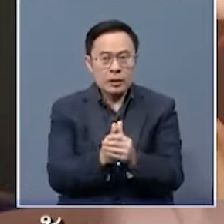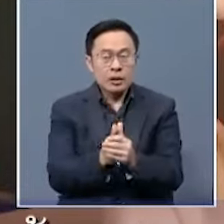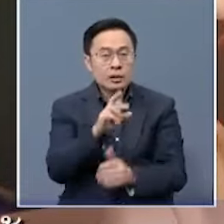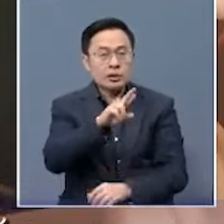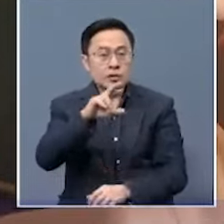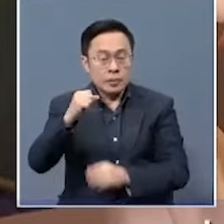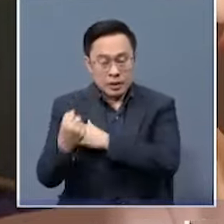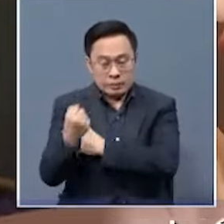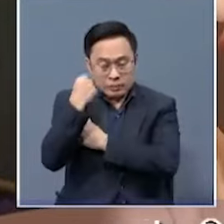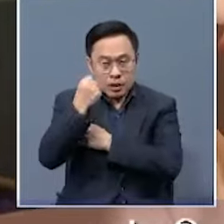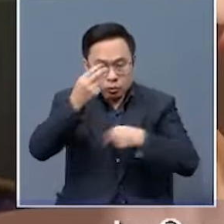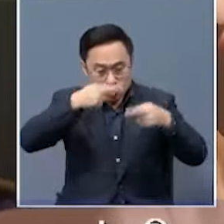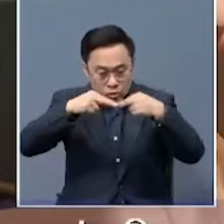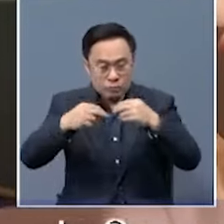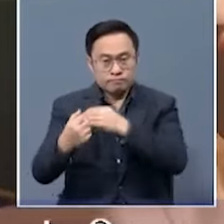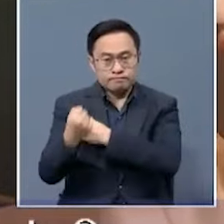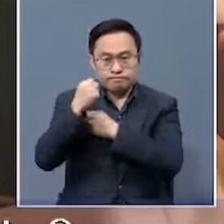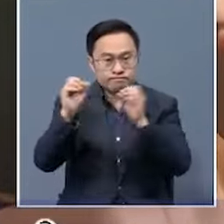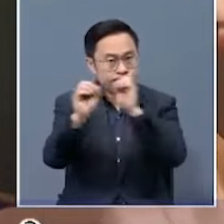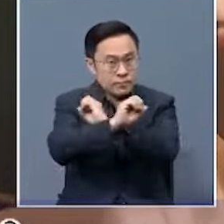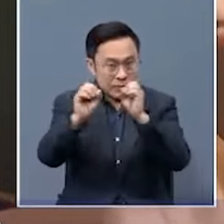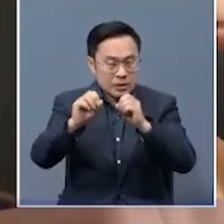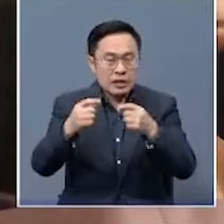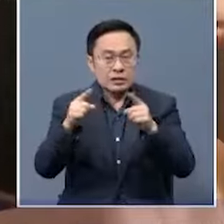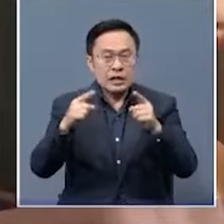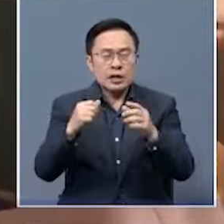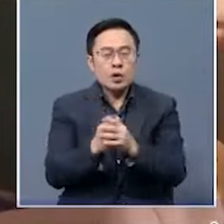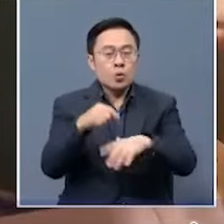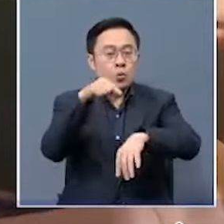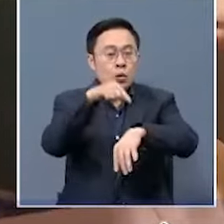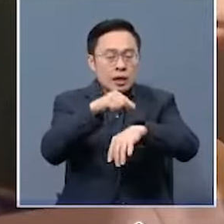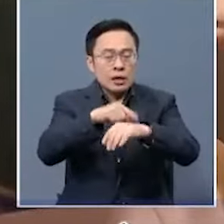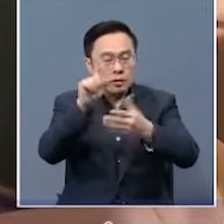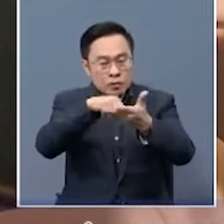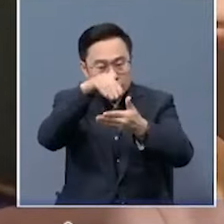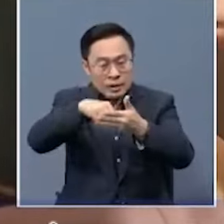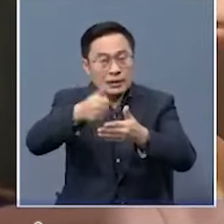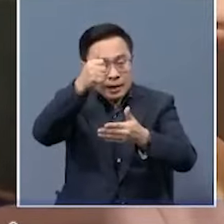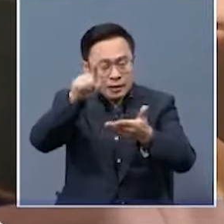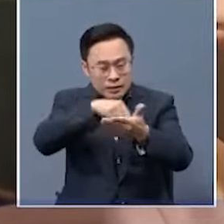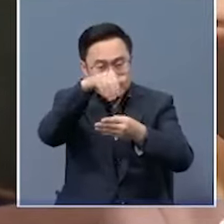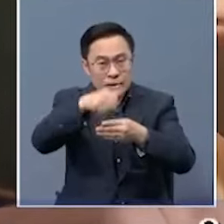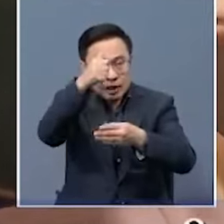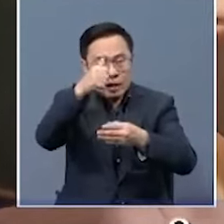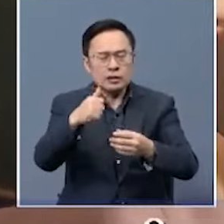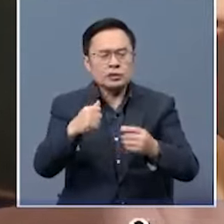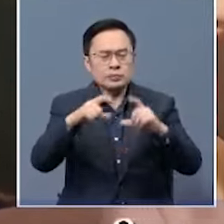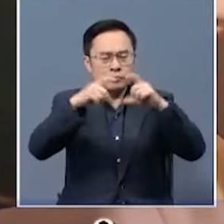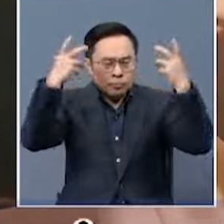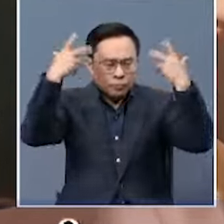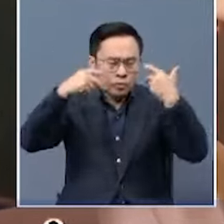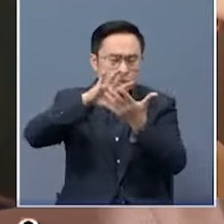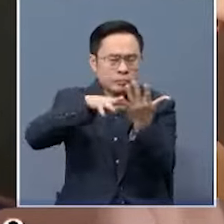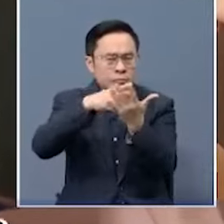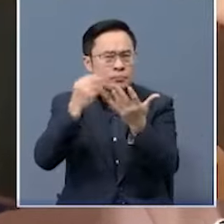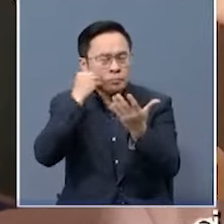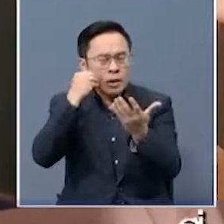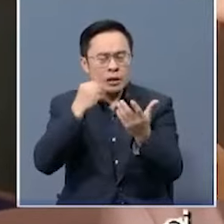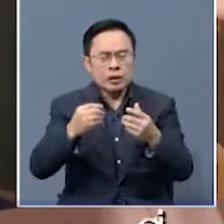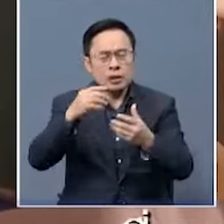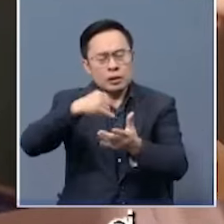รวจสอบในเรื่องนี้เพียงแต่ว่าเมื่อสมาชิกมารายงานตัวแล้วก็ท่านก็จะแสดงวุฒิการศึกษานะครับแก่สำนักงาน